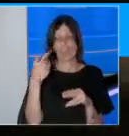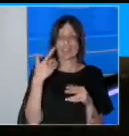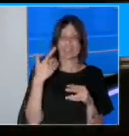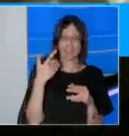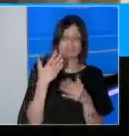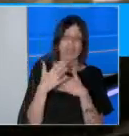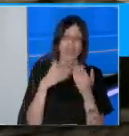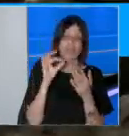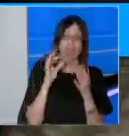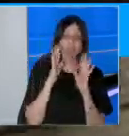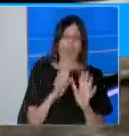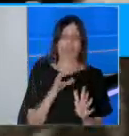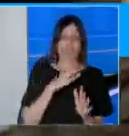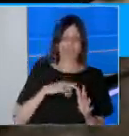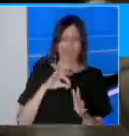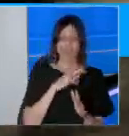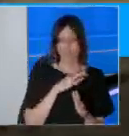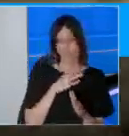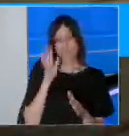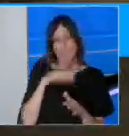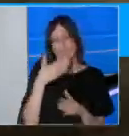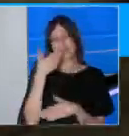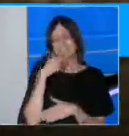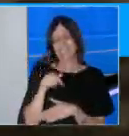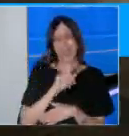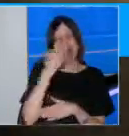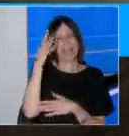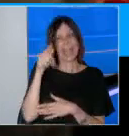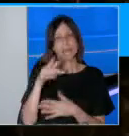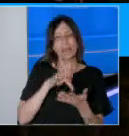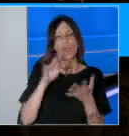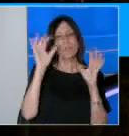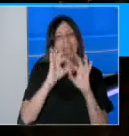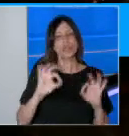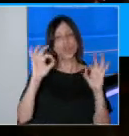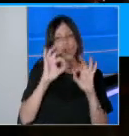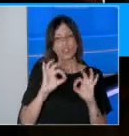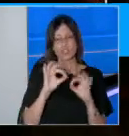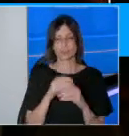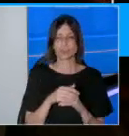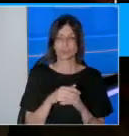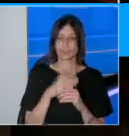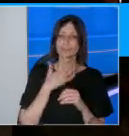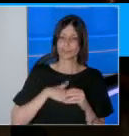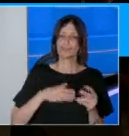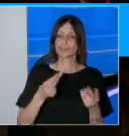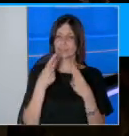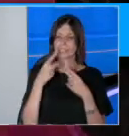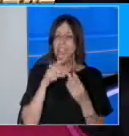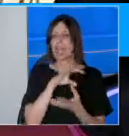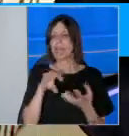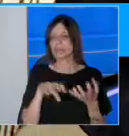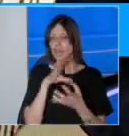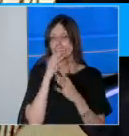שלנו, ואף פעם לא, אפילו מדינת ישראל אפילו לא הכירה בו כמקום קדוש. ארנון, אני רוצה לחזור איתך להתפרעויות